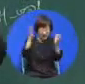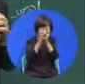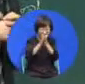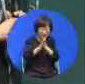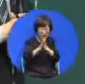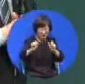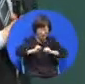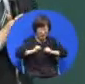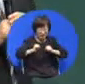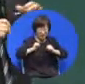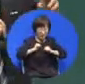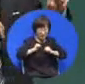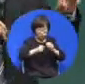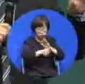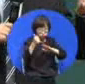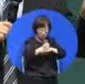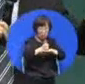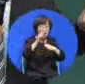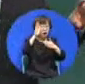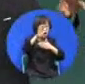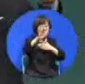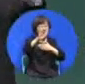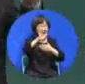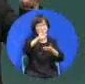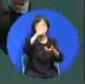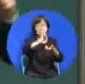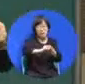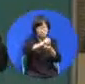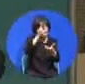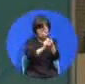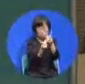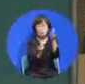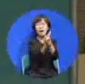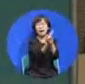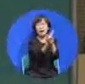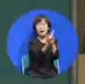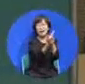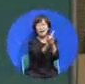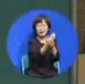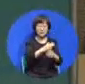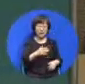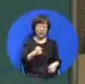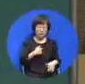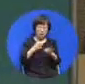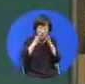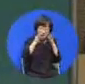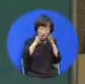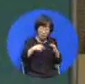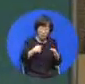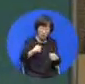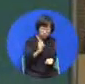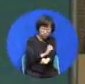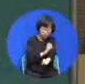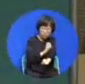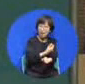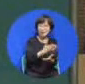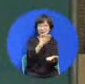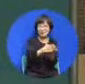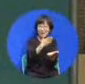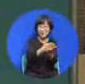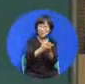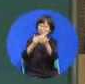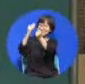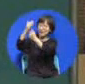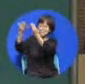limitation. 여러분이 가지고 있는 한계 있는 것으로 노력하지 말고 하나님이 위에서 내리는 엄청난 능력으로